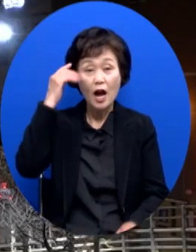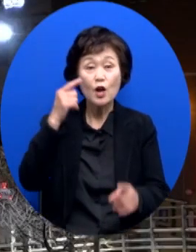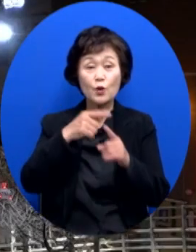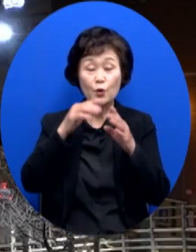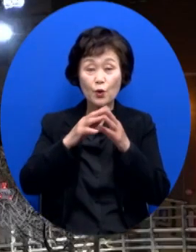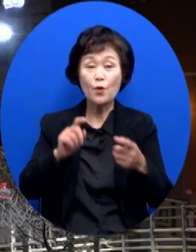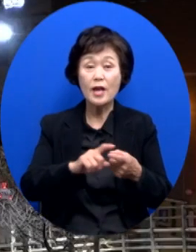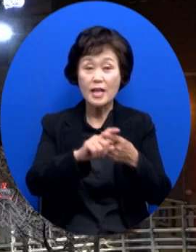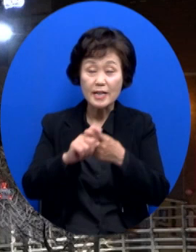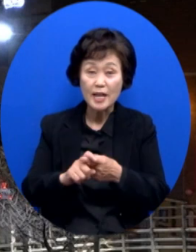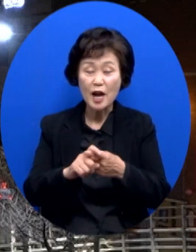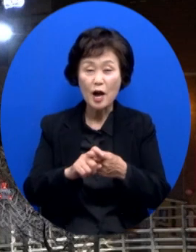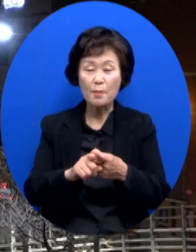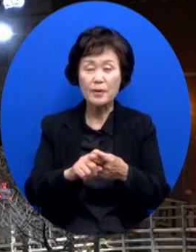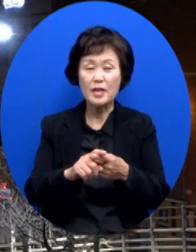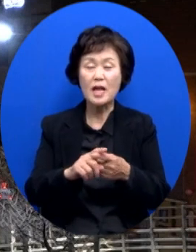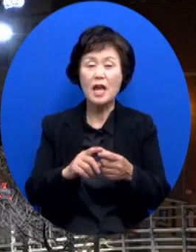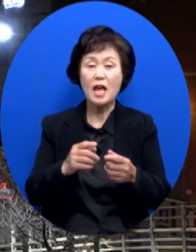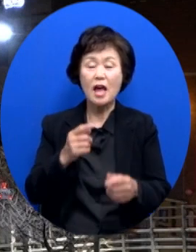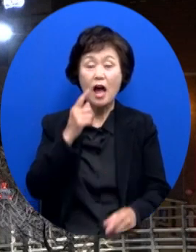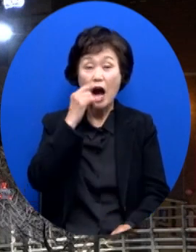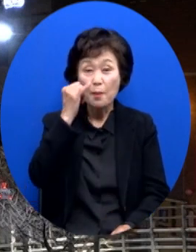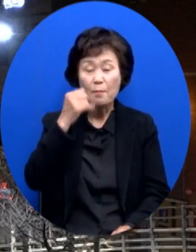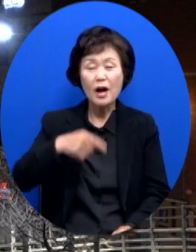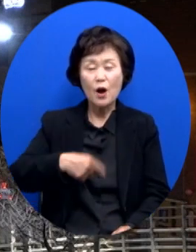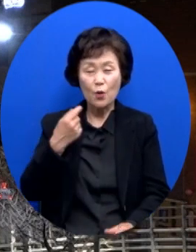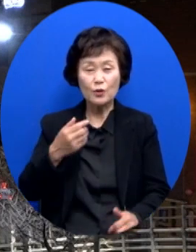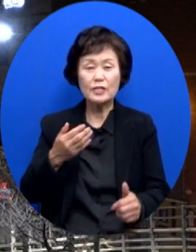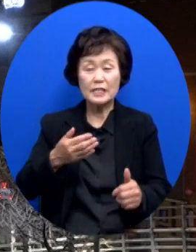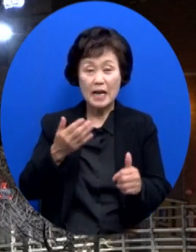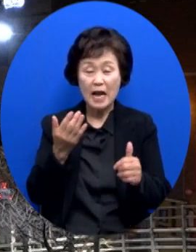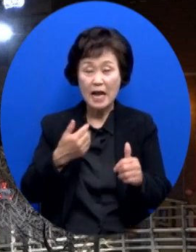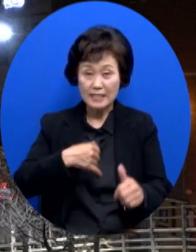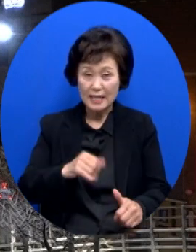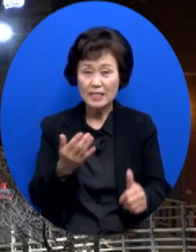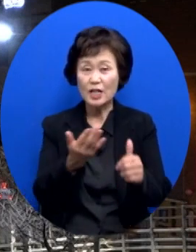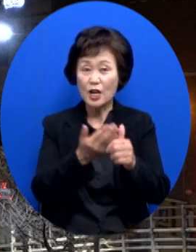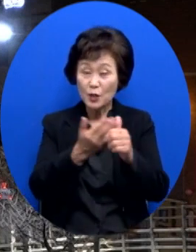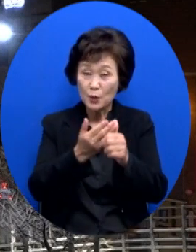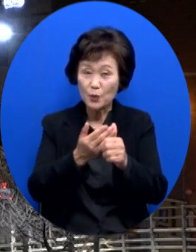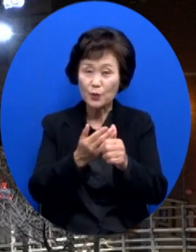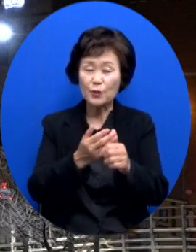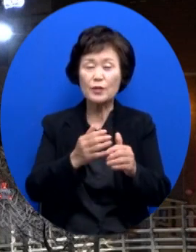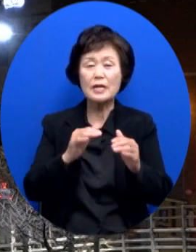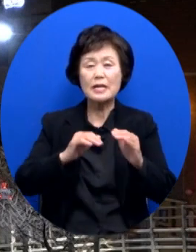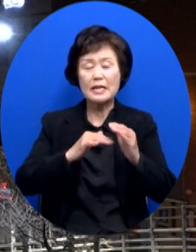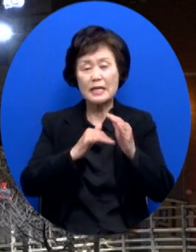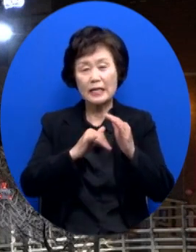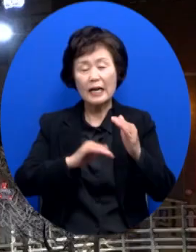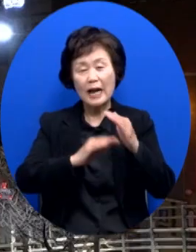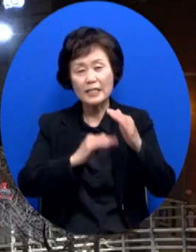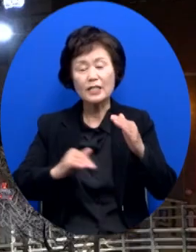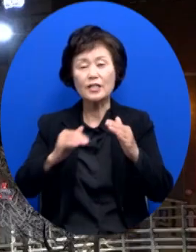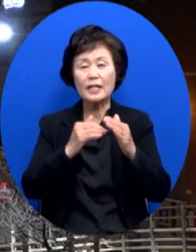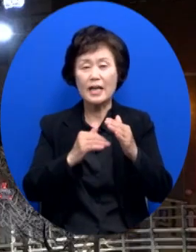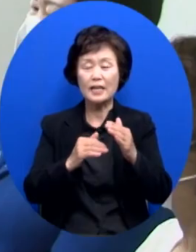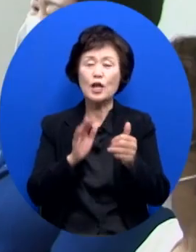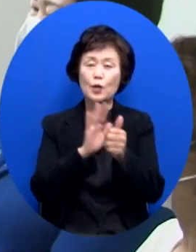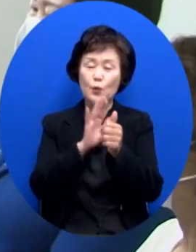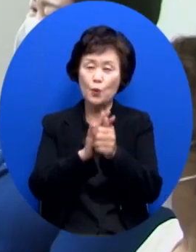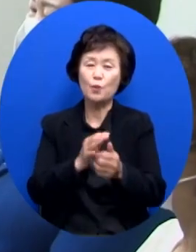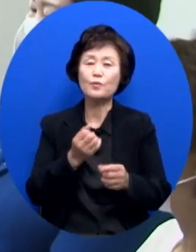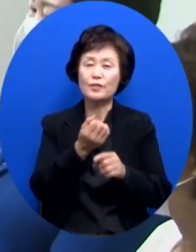한국교회연합이 11일 미혼모자 공동생활가정 꿈나무를 찾아 자립지원금과 아기용품을 전달했습니다.